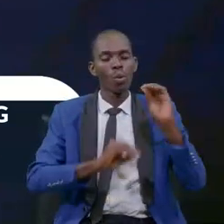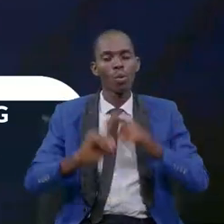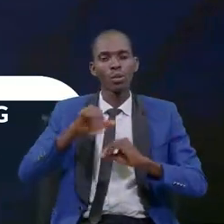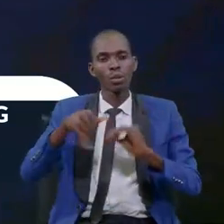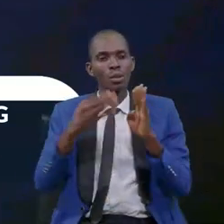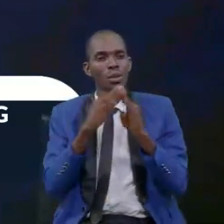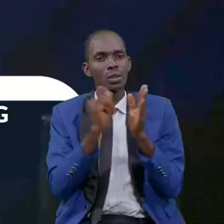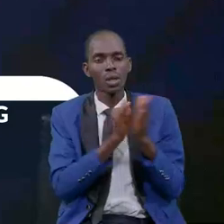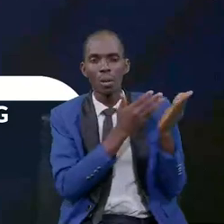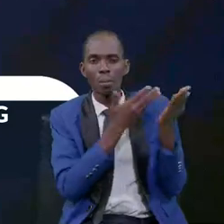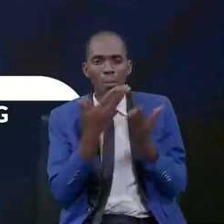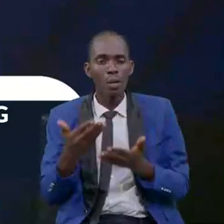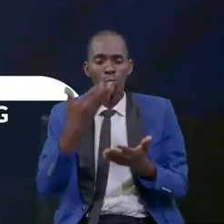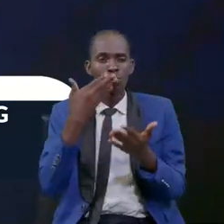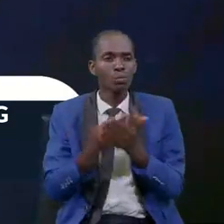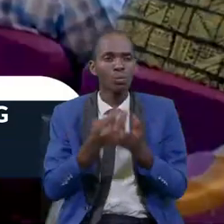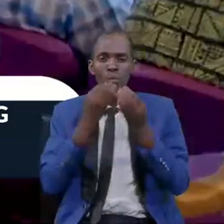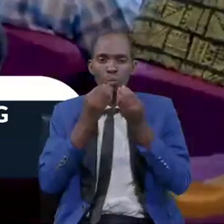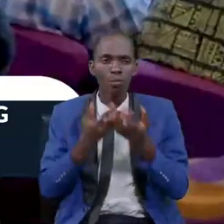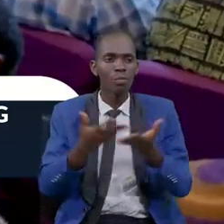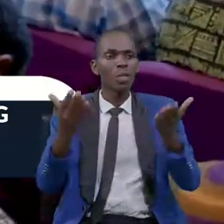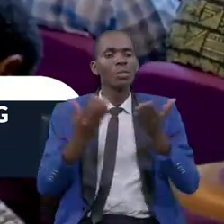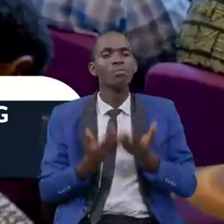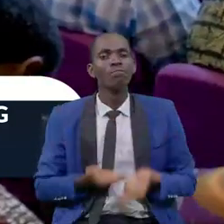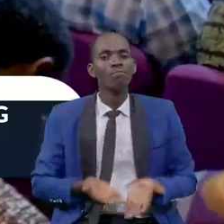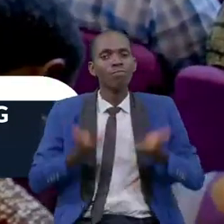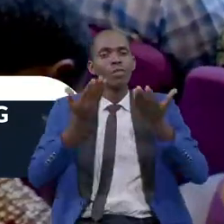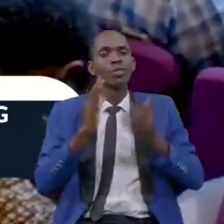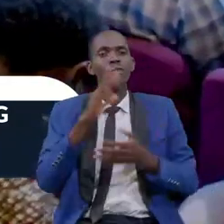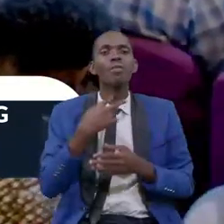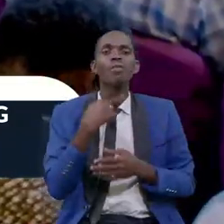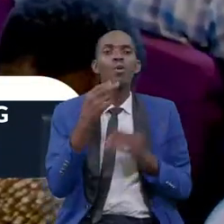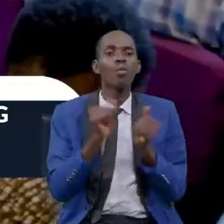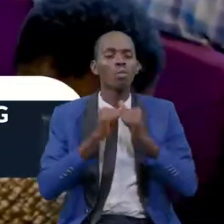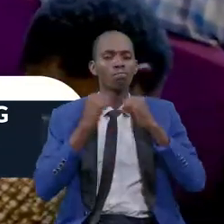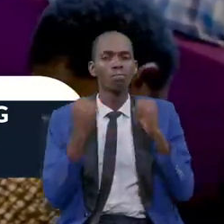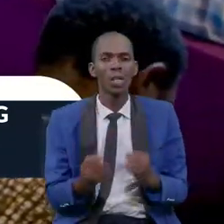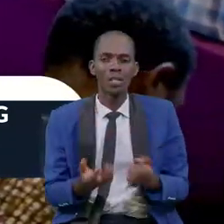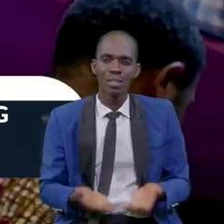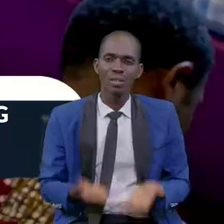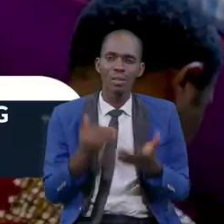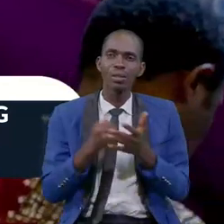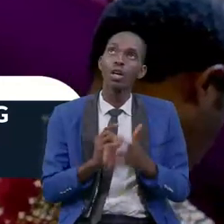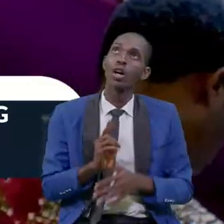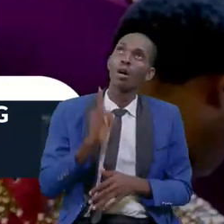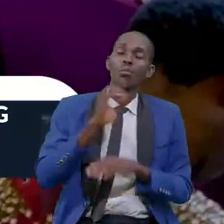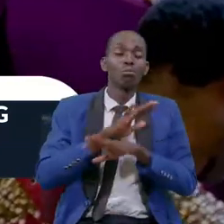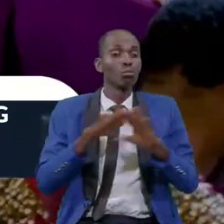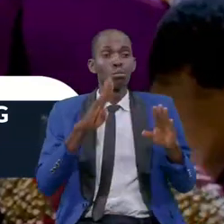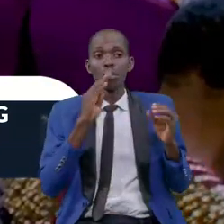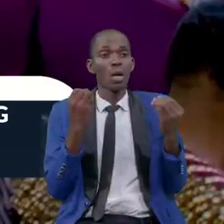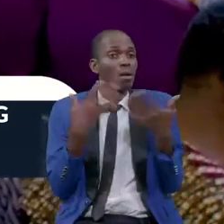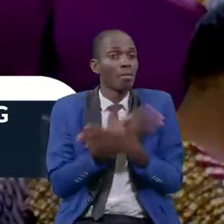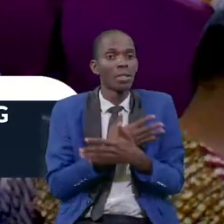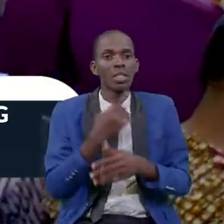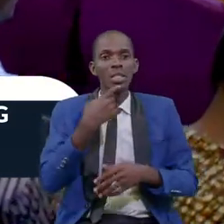avec force ta voix, Jérusalem, pour publier la bonne nouvelle. Élève ta voix, ne crains point. Dis aux